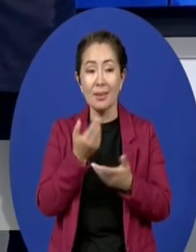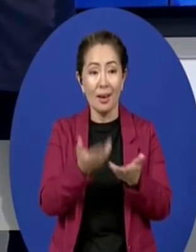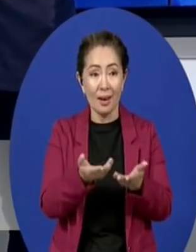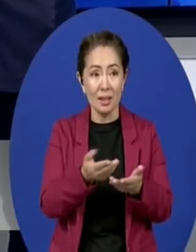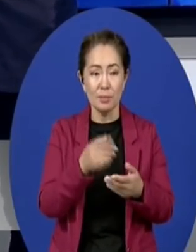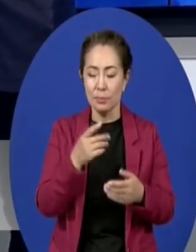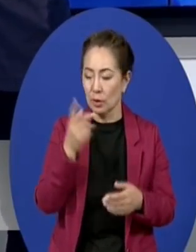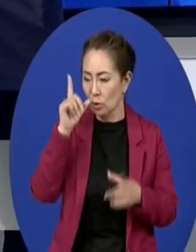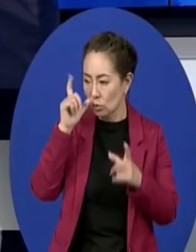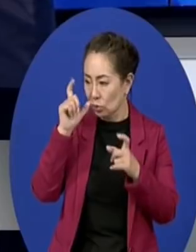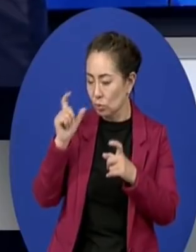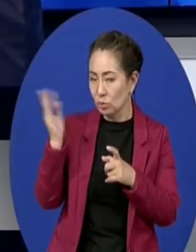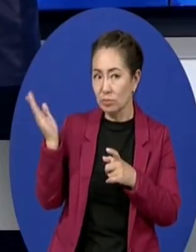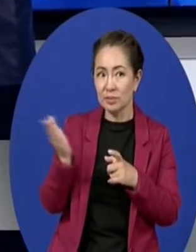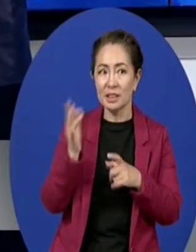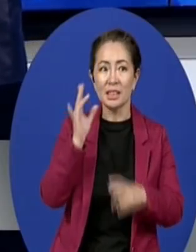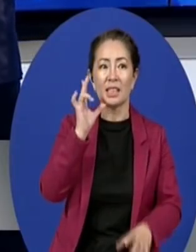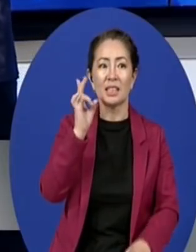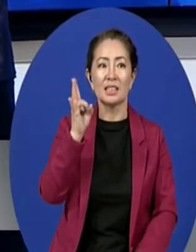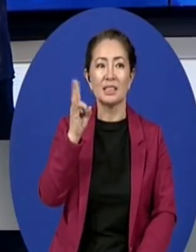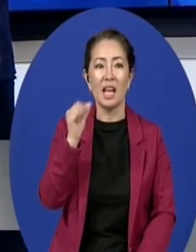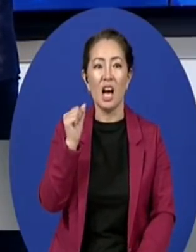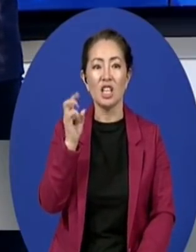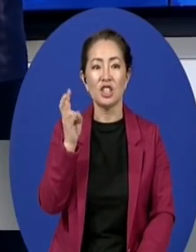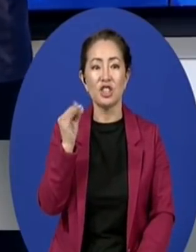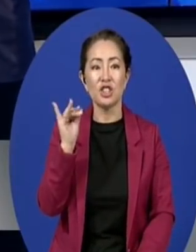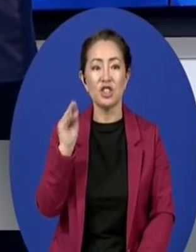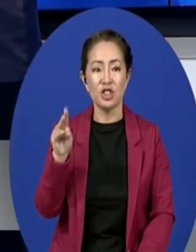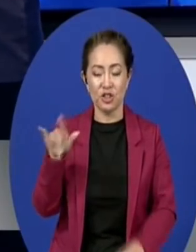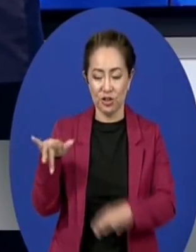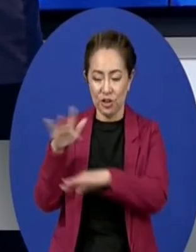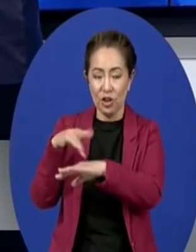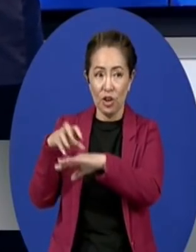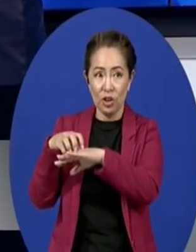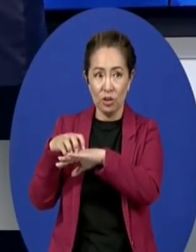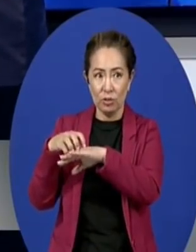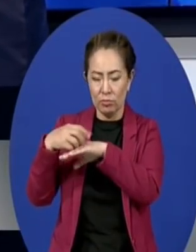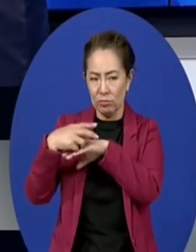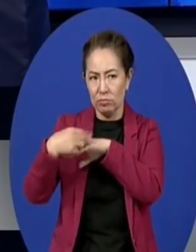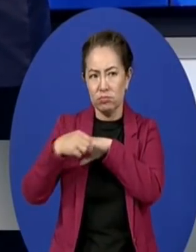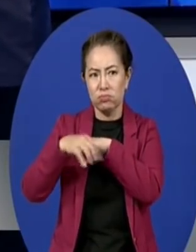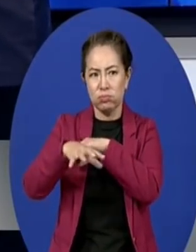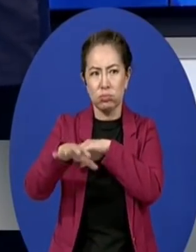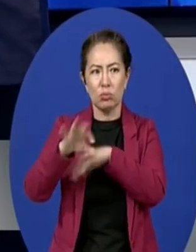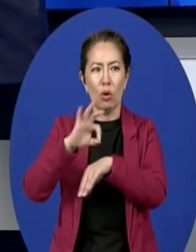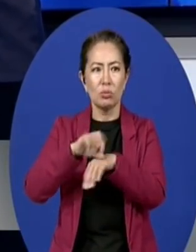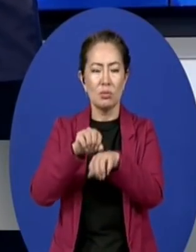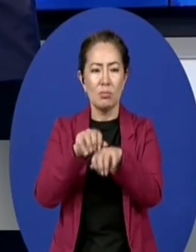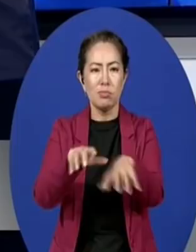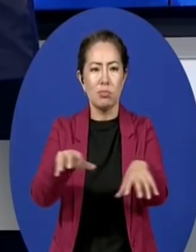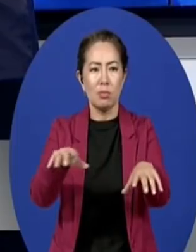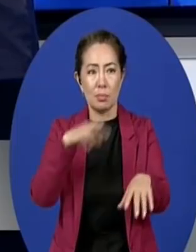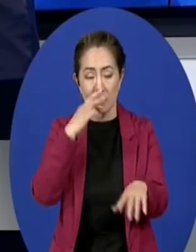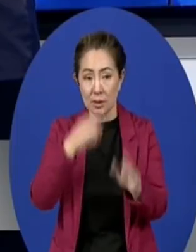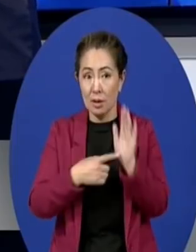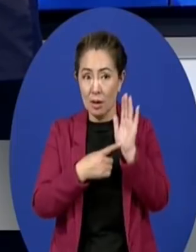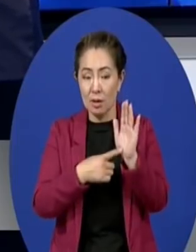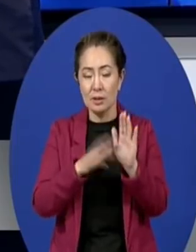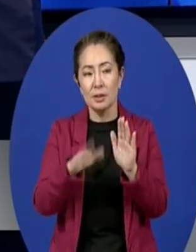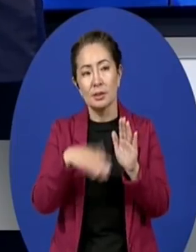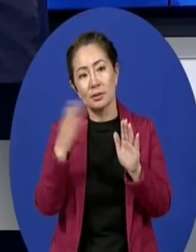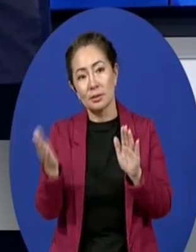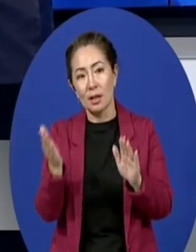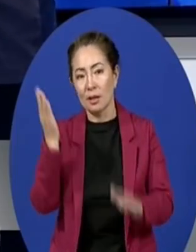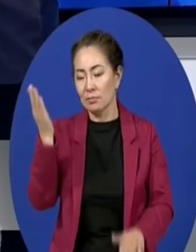байна. За энд байгаа зураг бол Нанжин хотоос бусад хотуудад одоо вирус бол халдварлж байгаа дүр зургийг бол харуулсан байгаа. За тэгвэл дараагийн